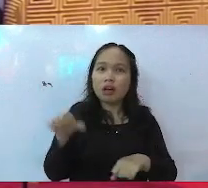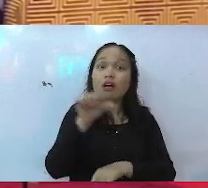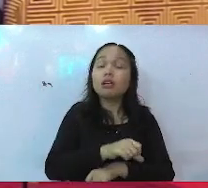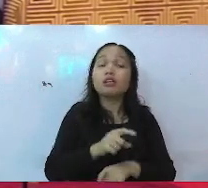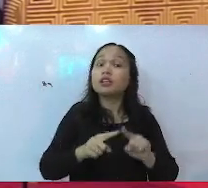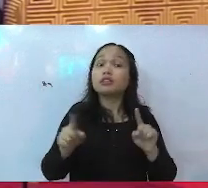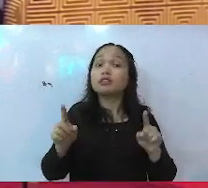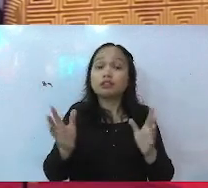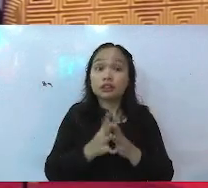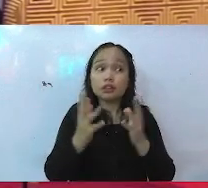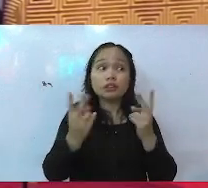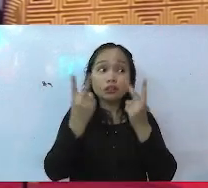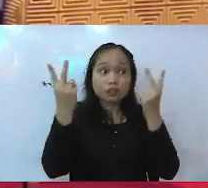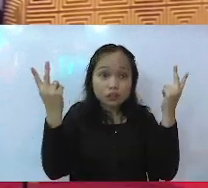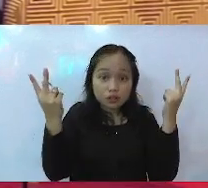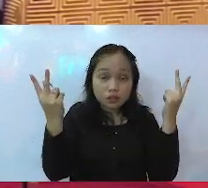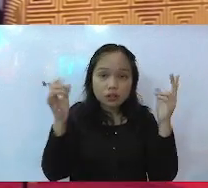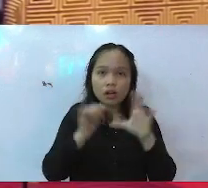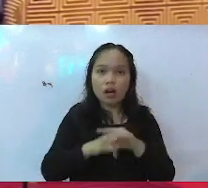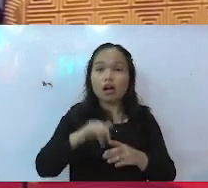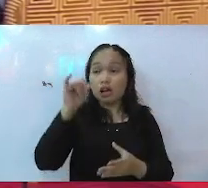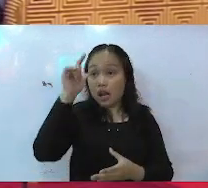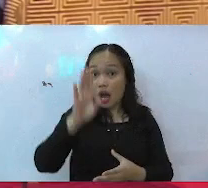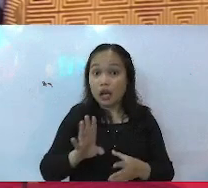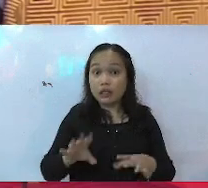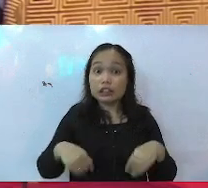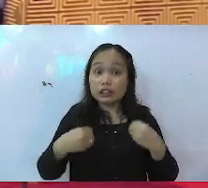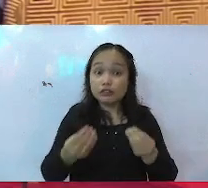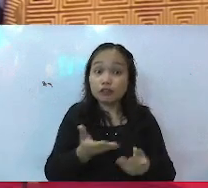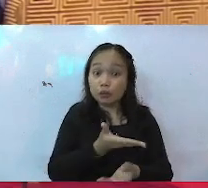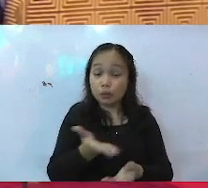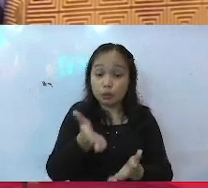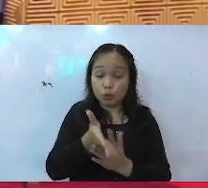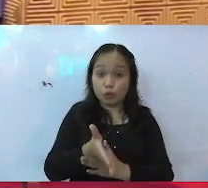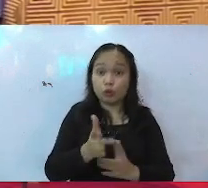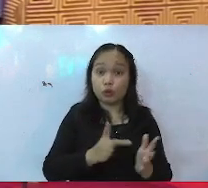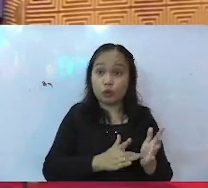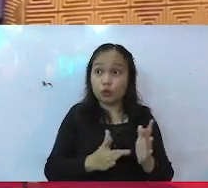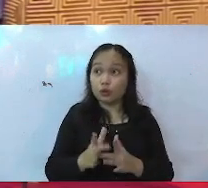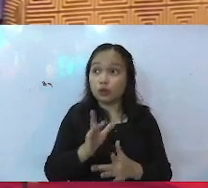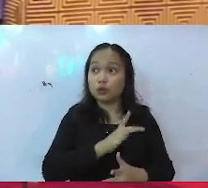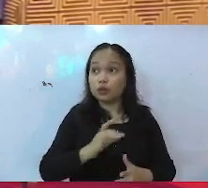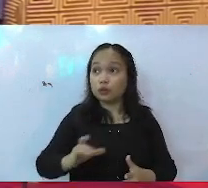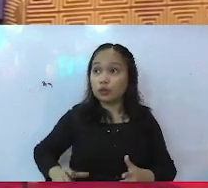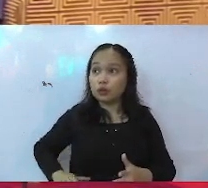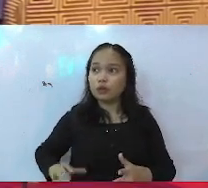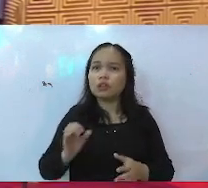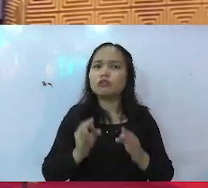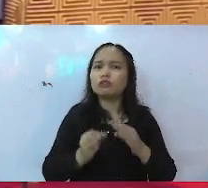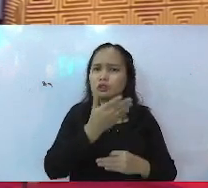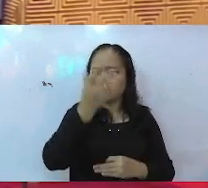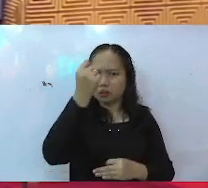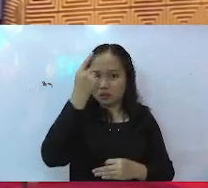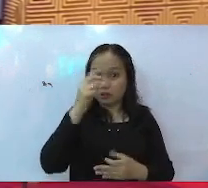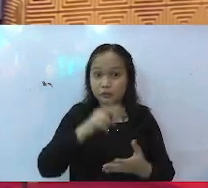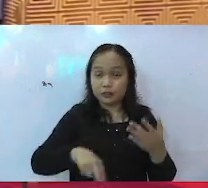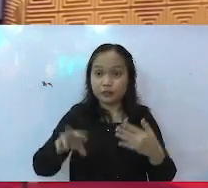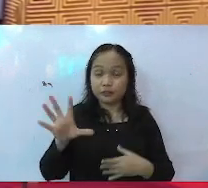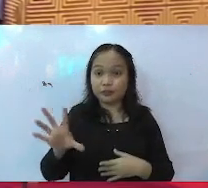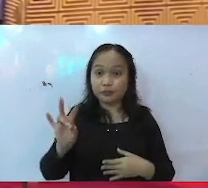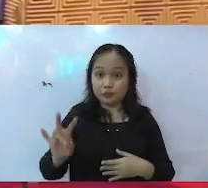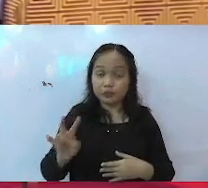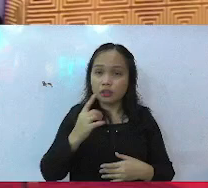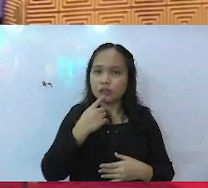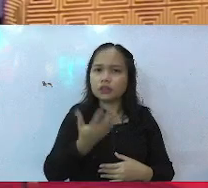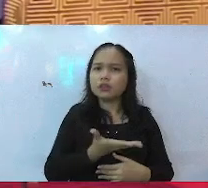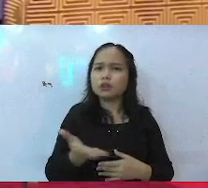na ibibigay sayo ng pangino ng ng Diyos sa pamamagitan ng panginoon Alam niyo ba if you will understand that verse number 57 you